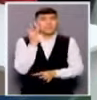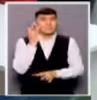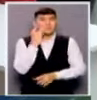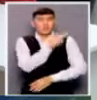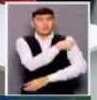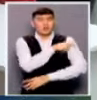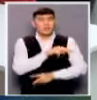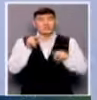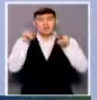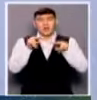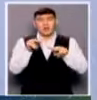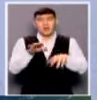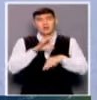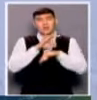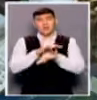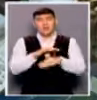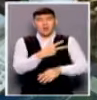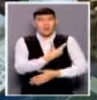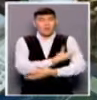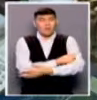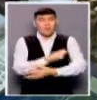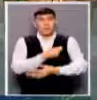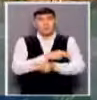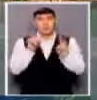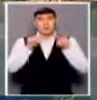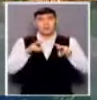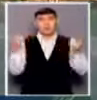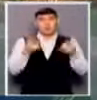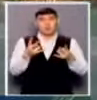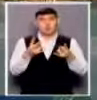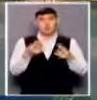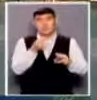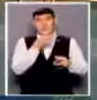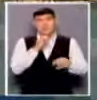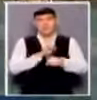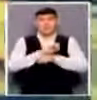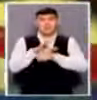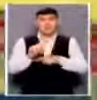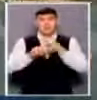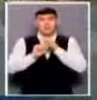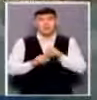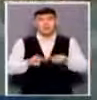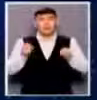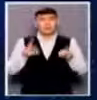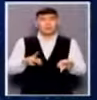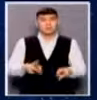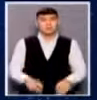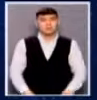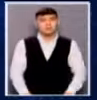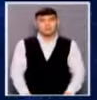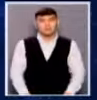центр, предварительно сдать анализы и рожать в безопасных условиях под наблюдением медработников.